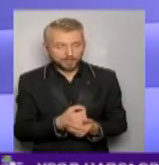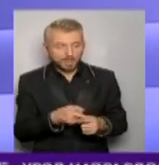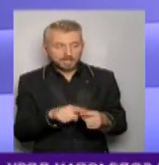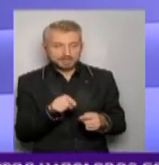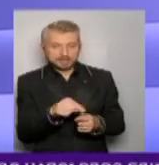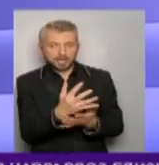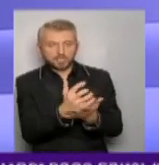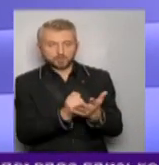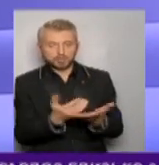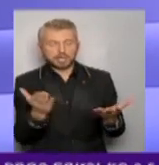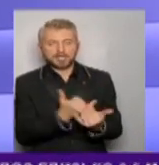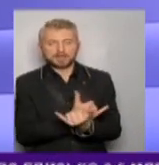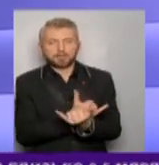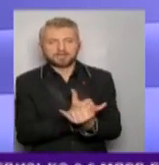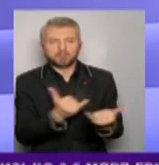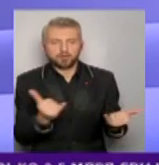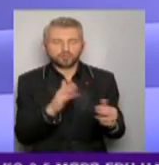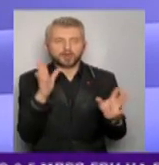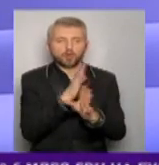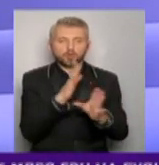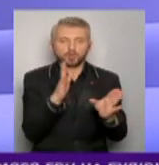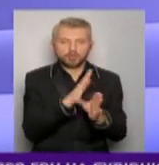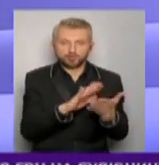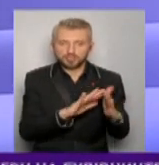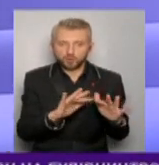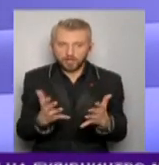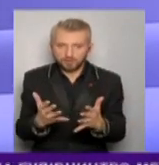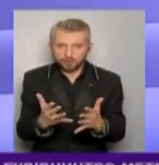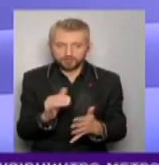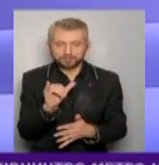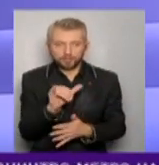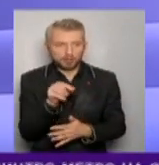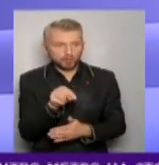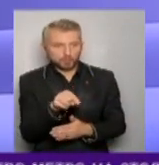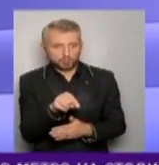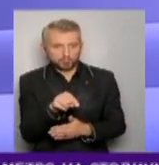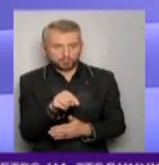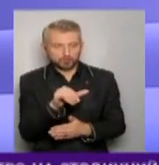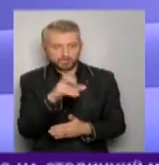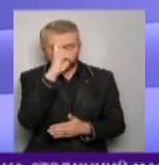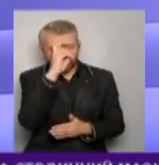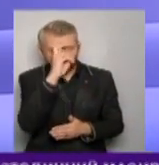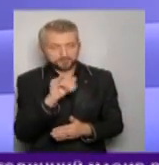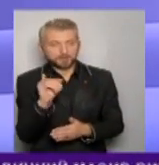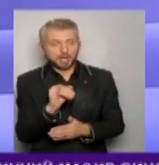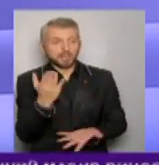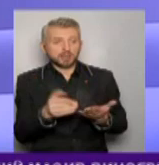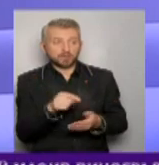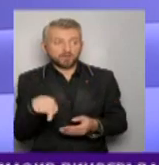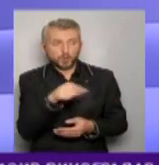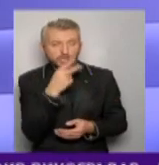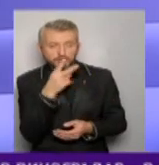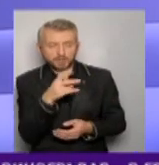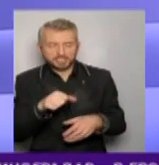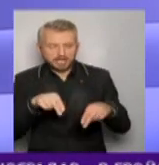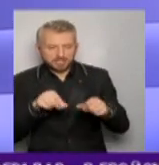ресурс, який забезпечує екологічну ситуацію у цьому самому у державі. І от якби вони дивилися на